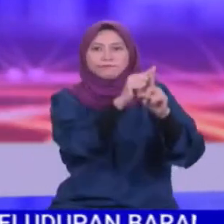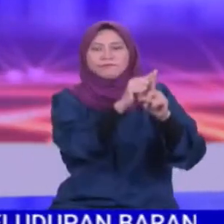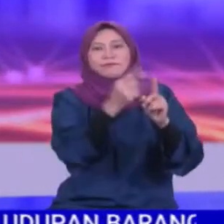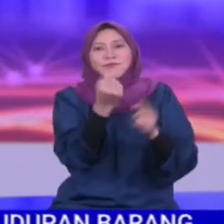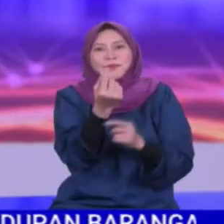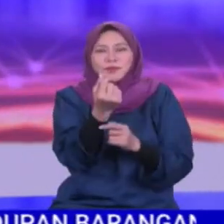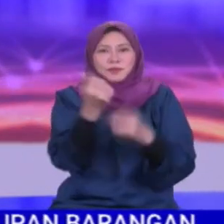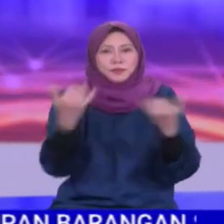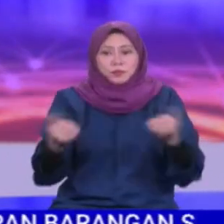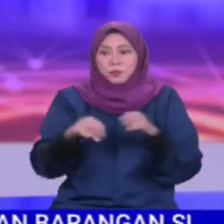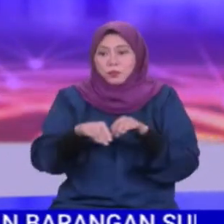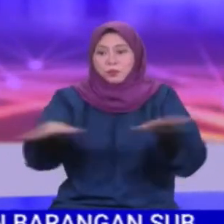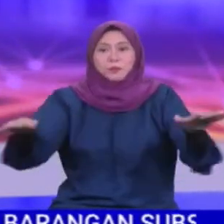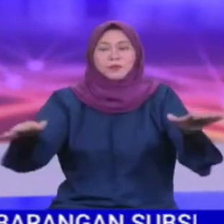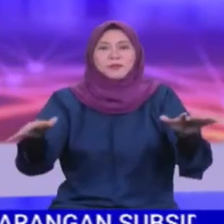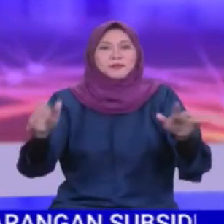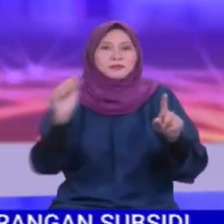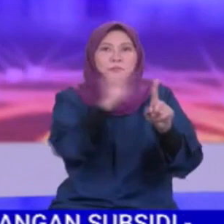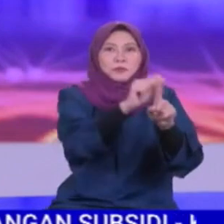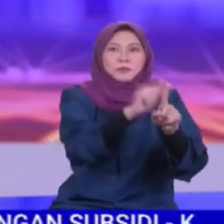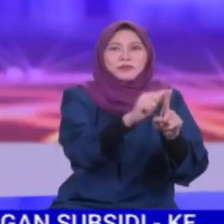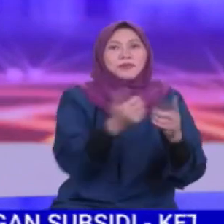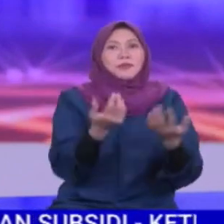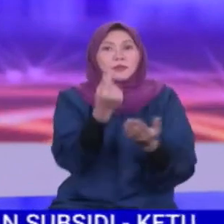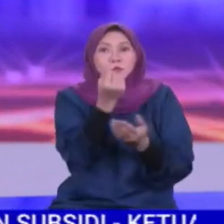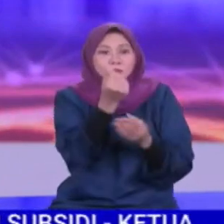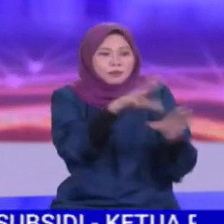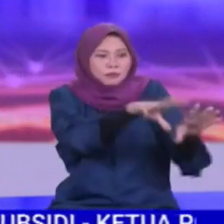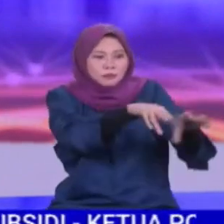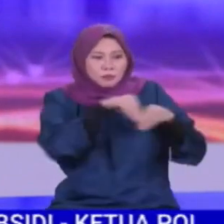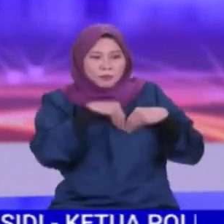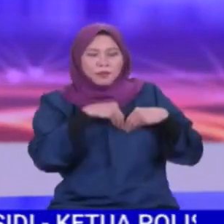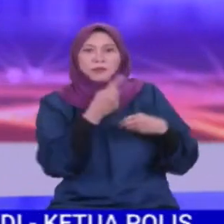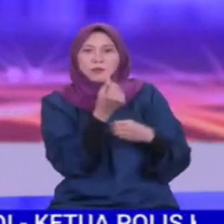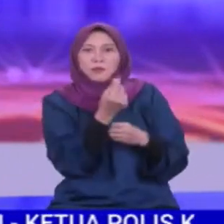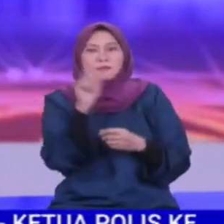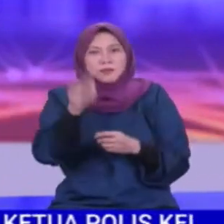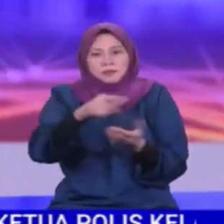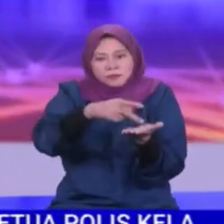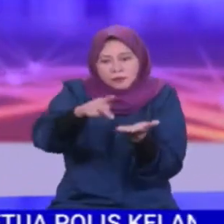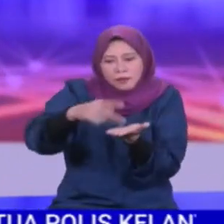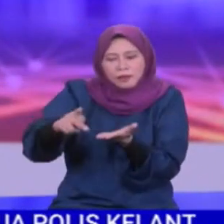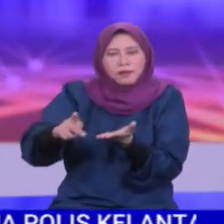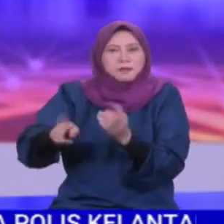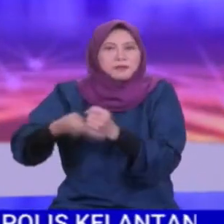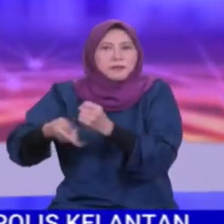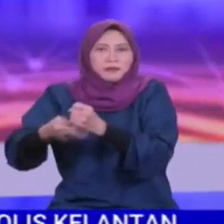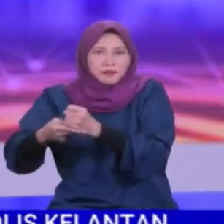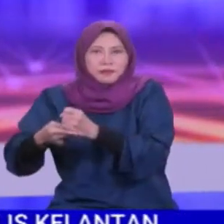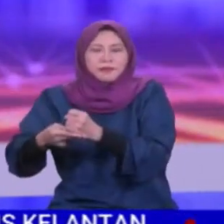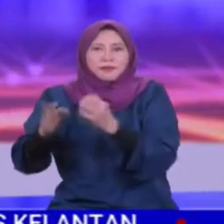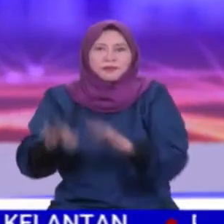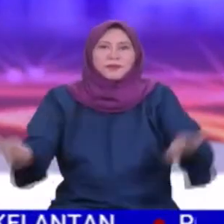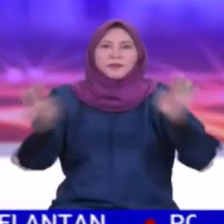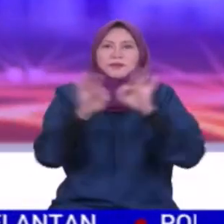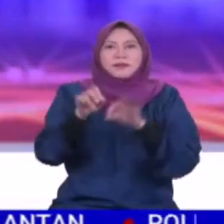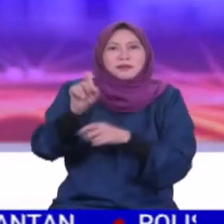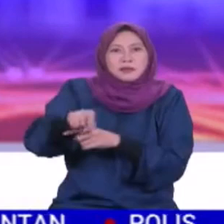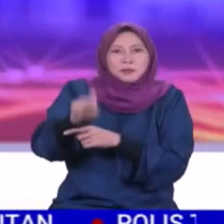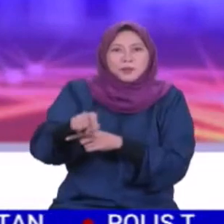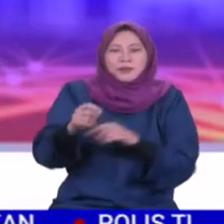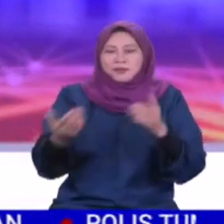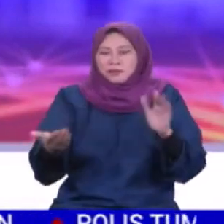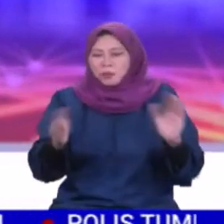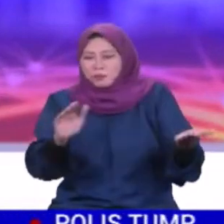yang makin berleluasa. Wang yang diterima perlu digunakan secara berhemah dengan mengutamakan keperluan